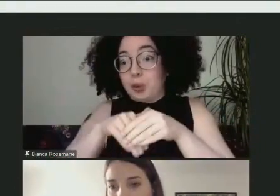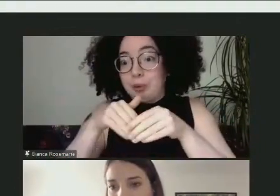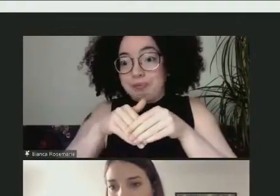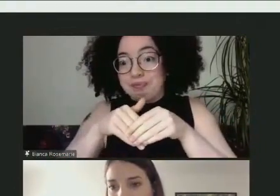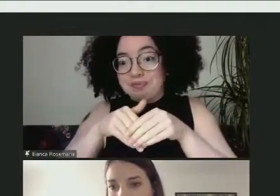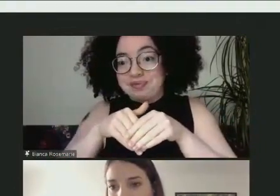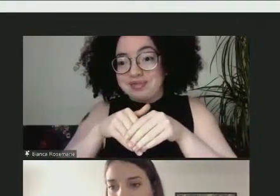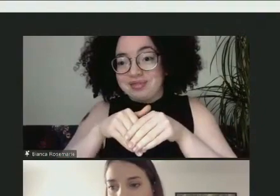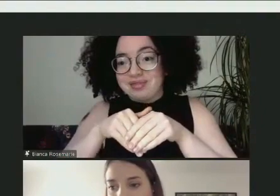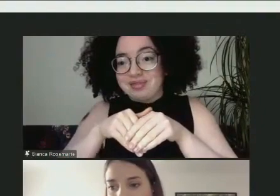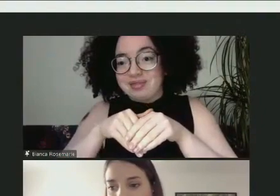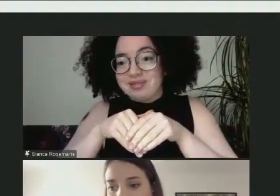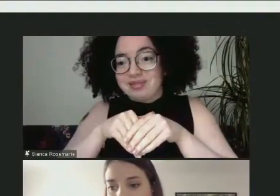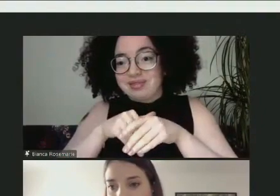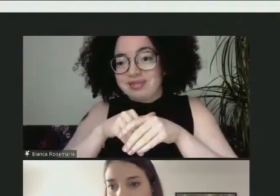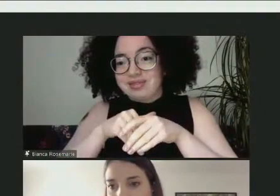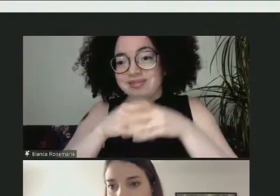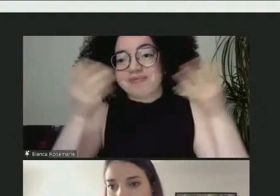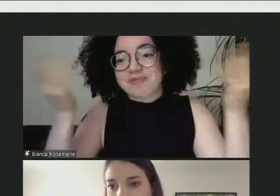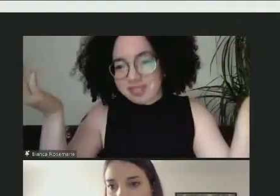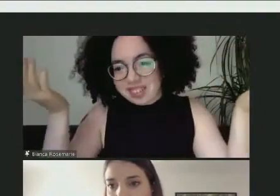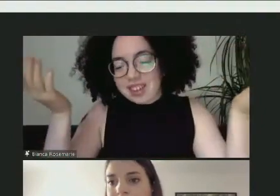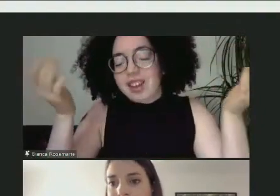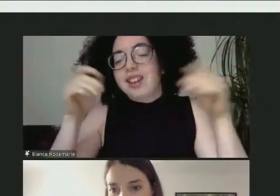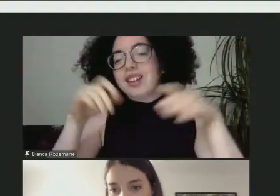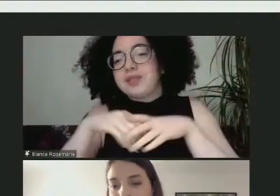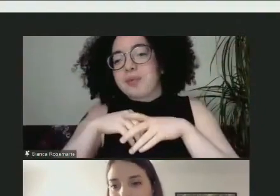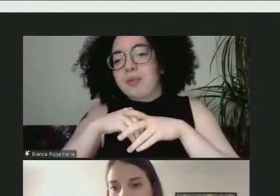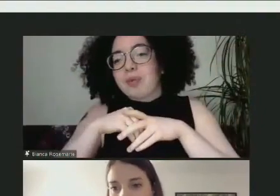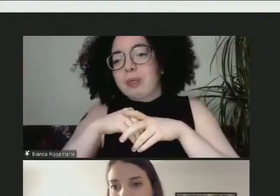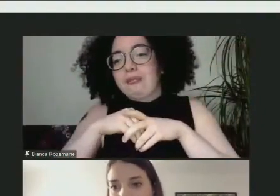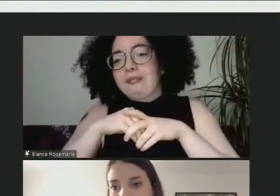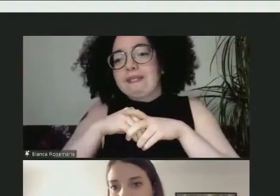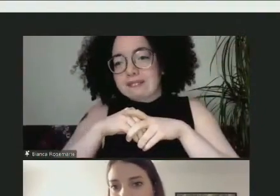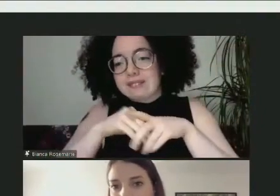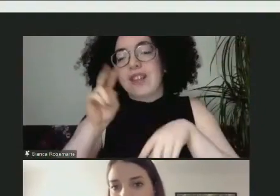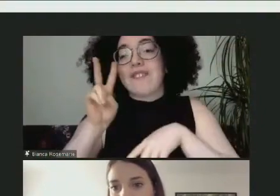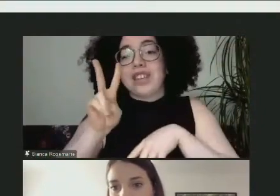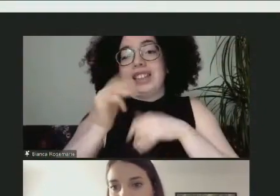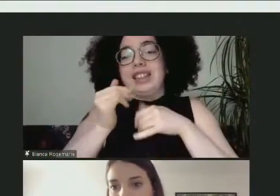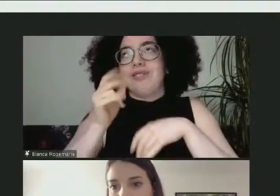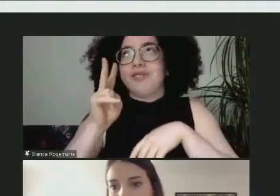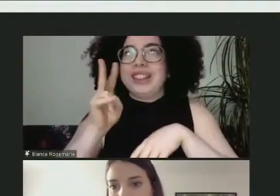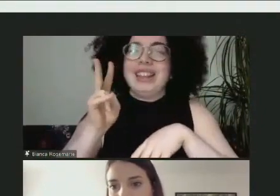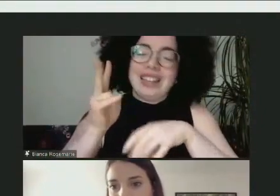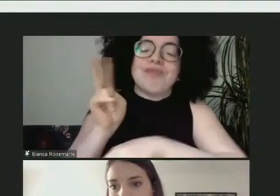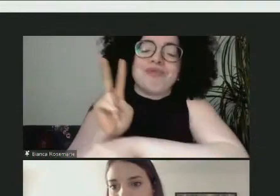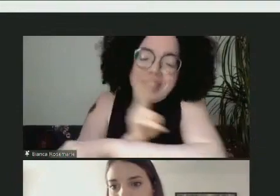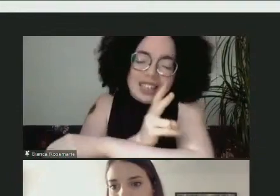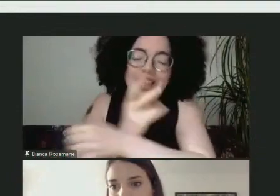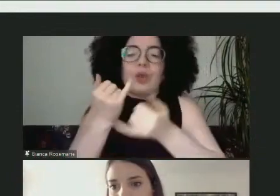Und ihr wisst, ich denke, wisst ihr, was das bedeutet? Also diese Krankheit, kennt ihr die?